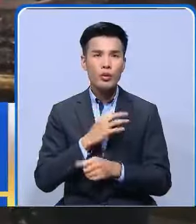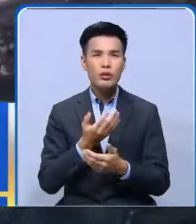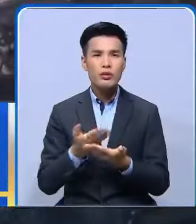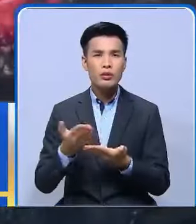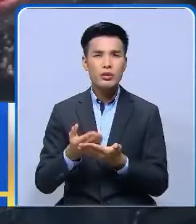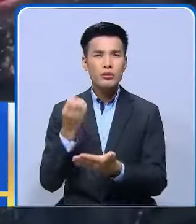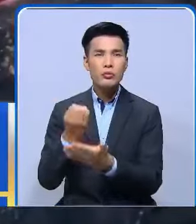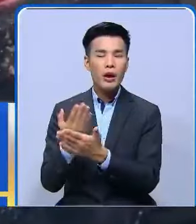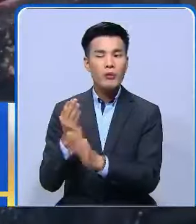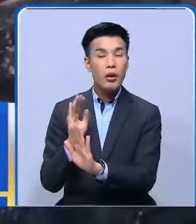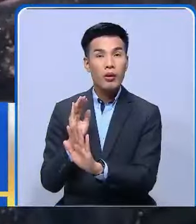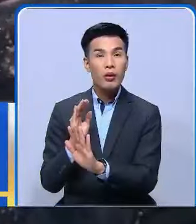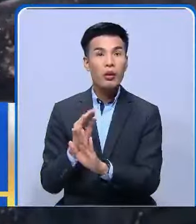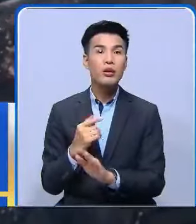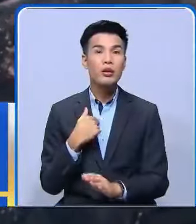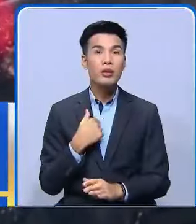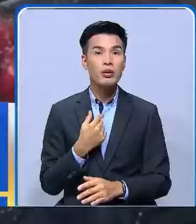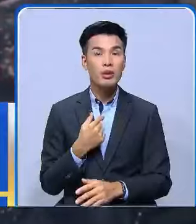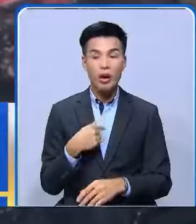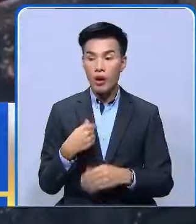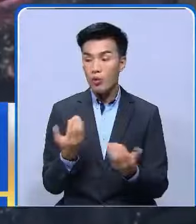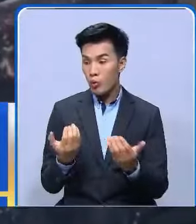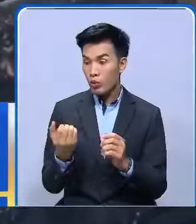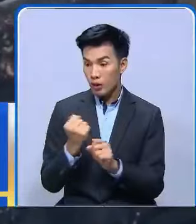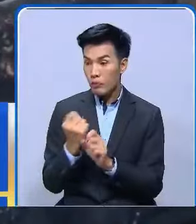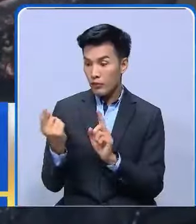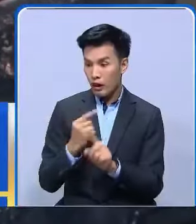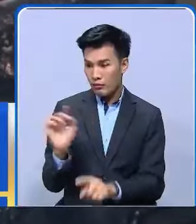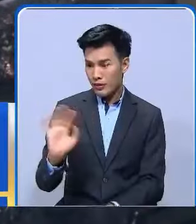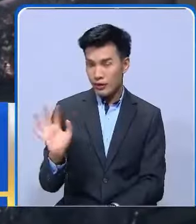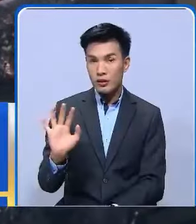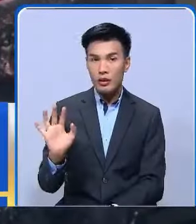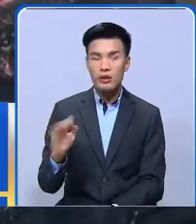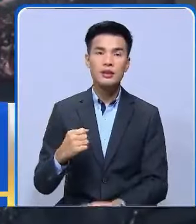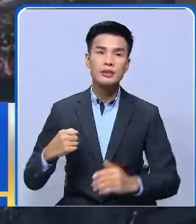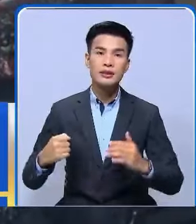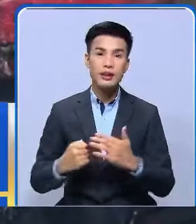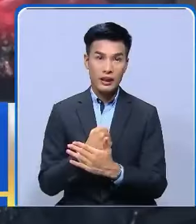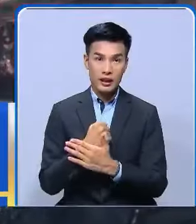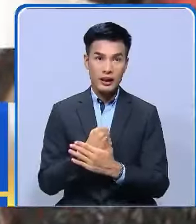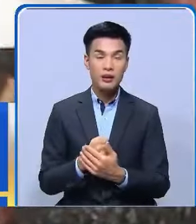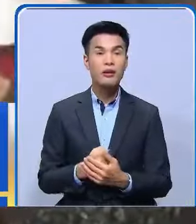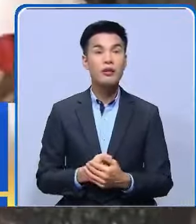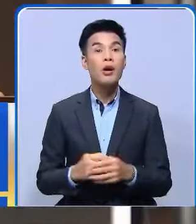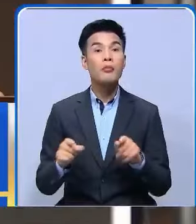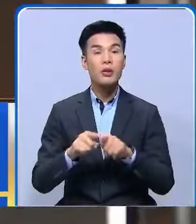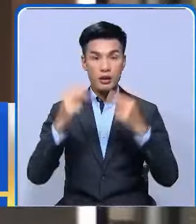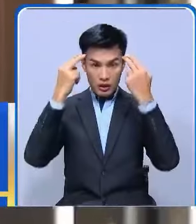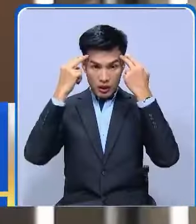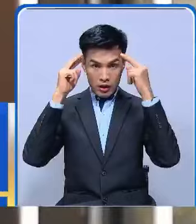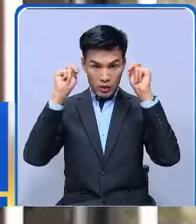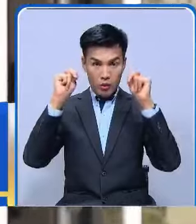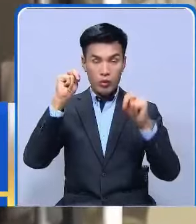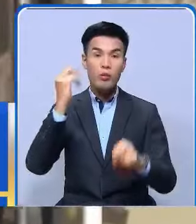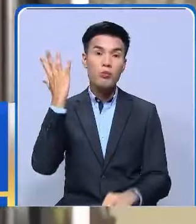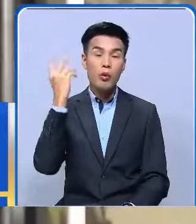ไหวนะคะแล้วก็ไม่มีแผนให้ลูกสาวมาดูแลกิจการต่อด้วยหลายคนก็บ่นเสียดายเช่นเดียวกันกับท่านนายกรัฐมนตรีเมื่อวานสื่อมวลช